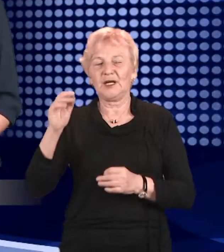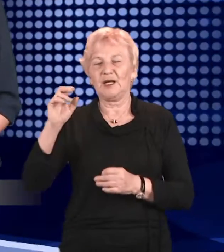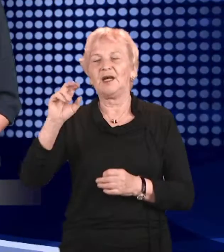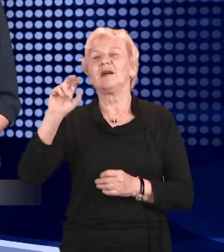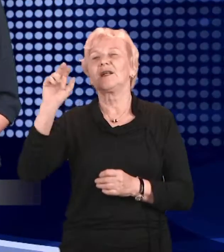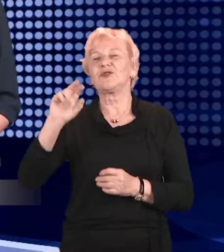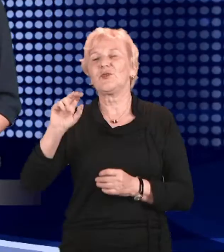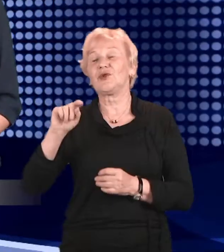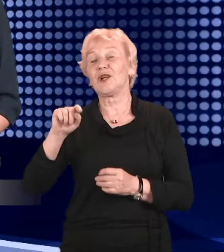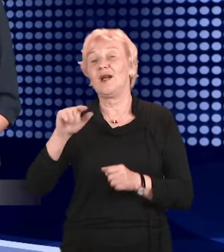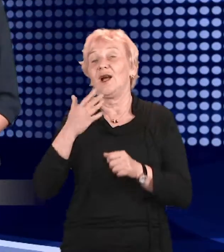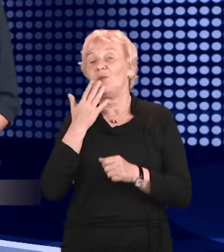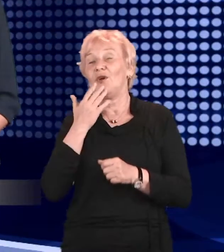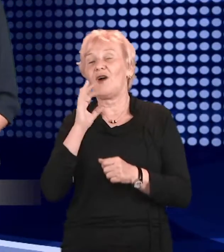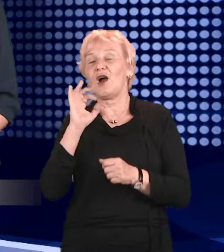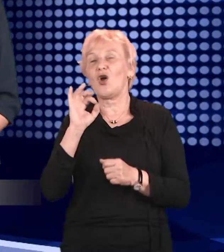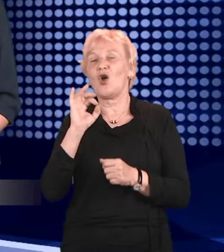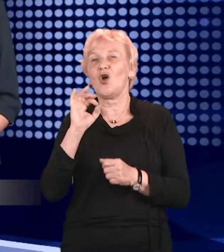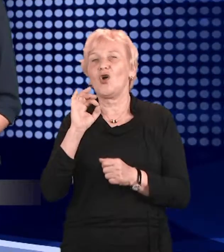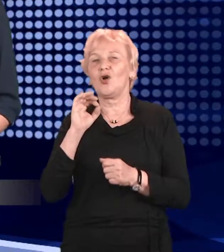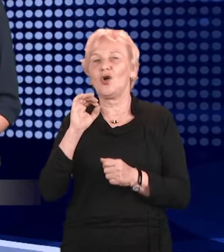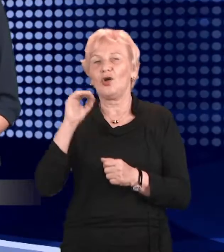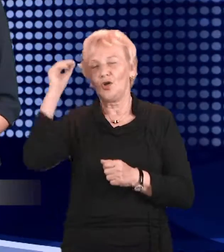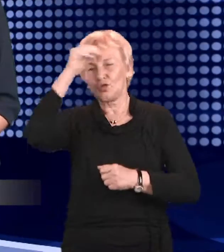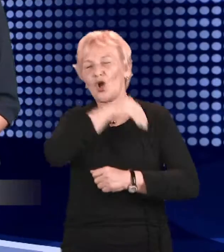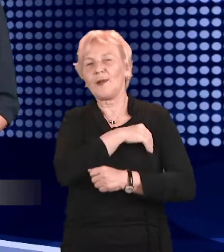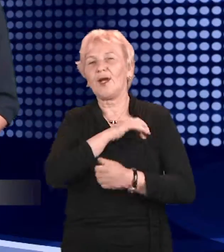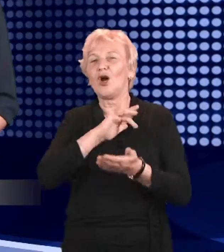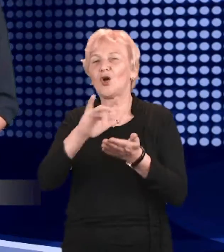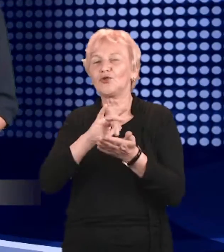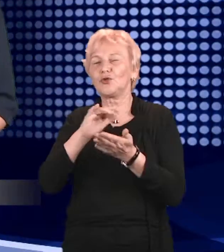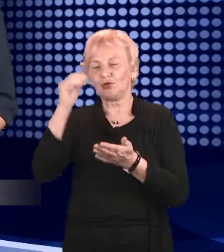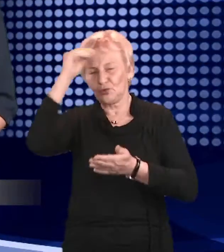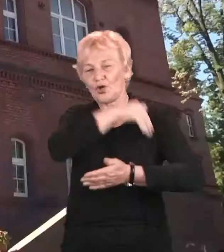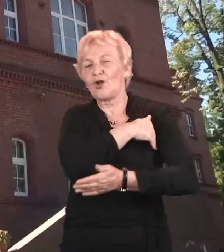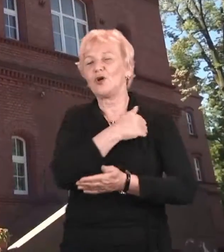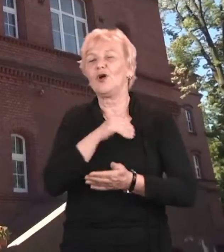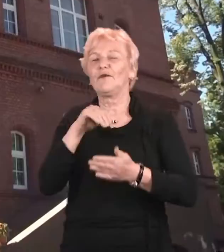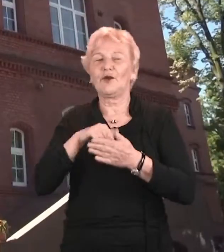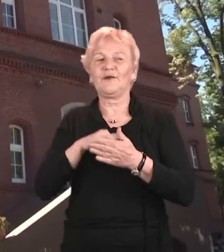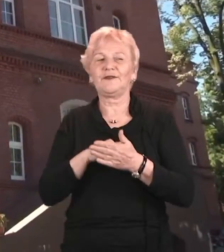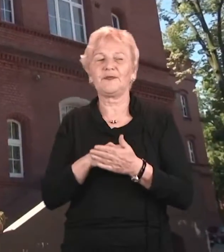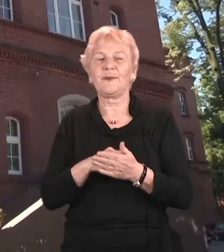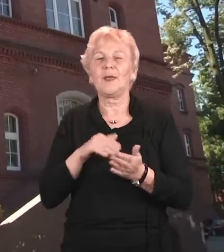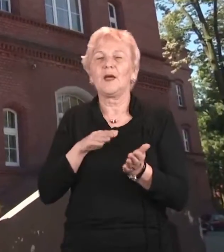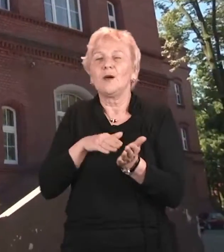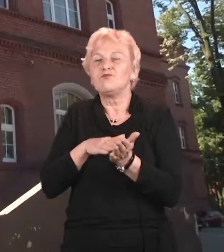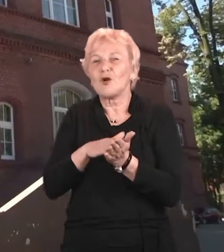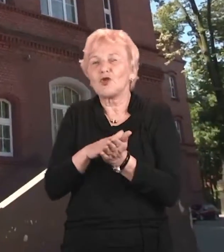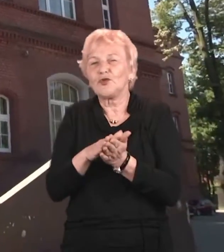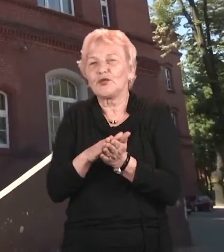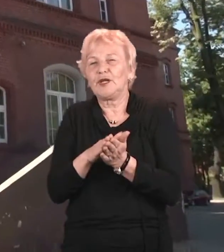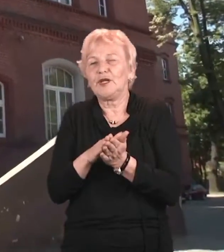słabosłyszących, który w tym roku obchodzi jubileusz 180-lecia swojej działalności. Początki specjalnego ośrodka